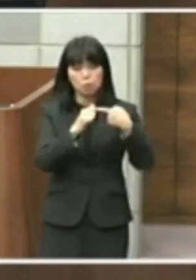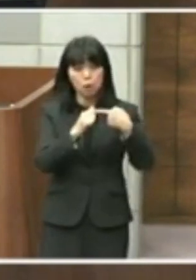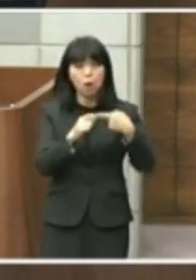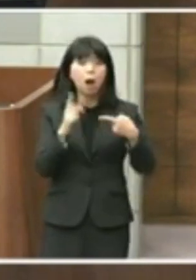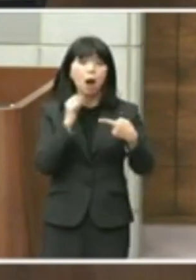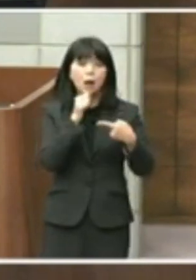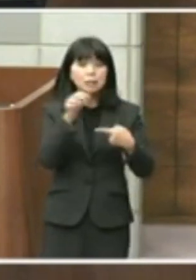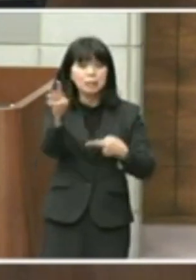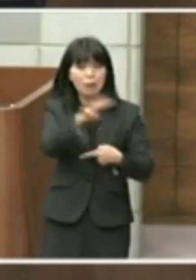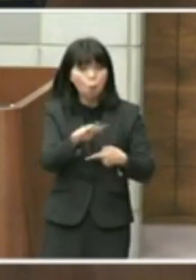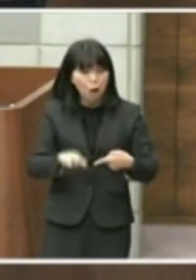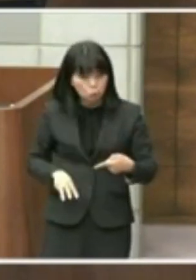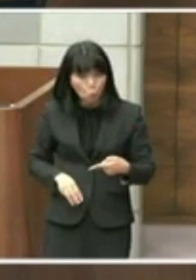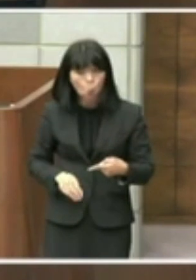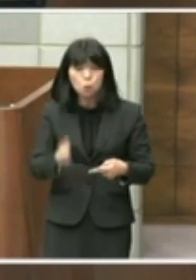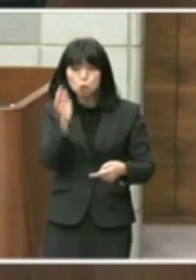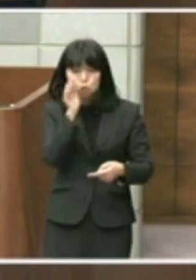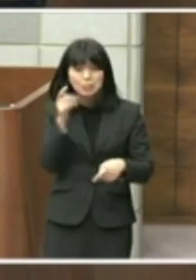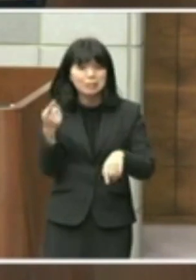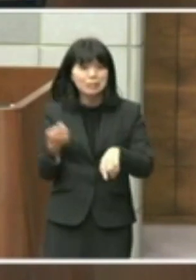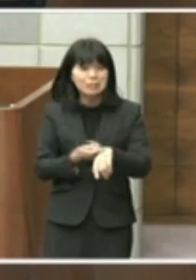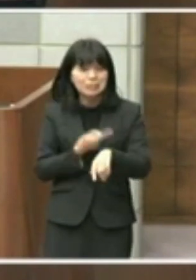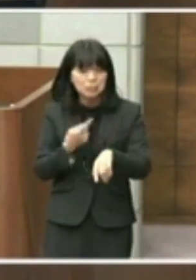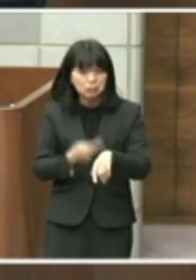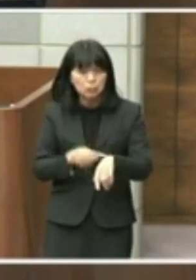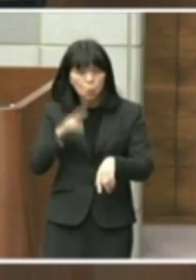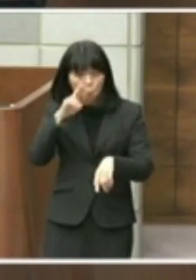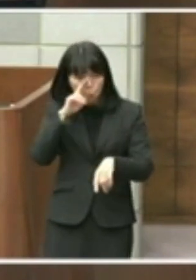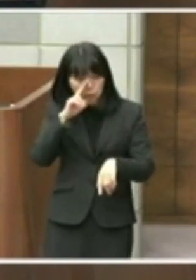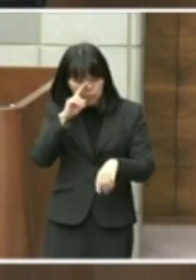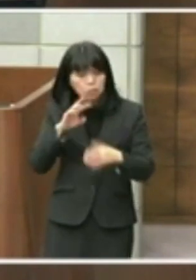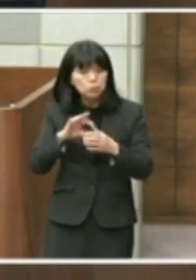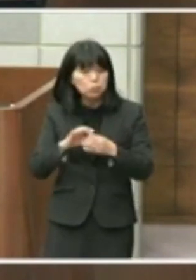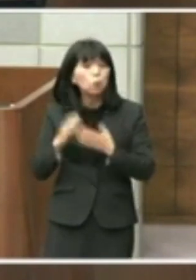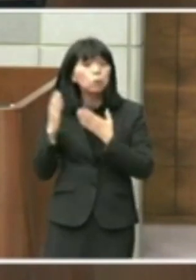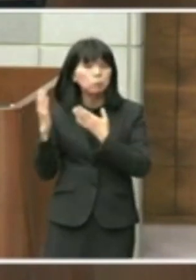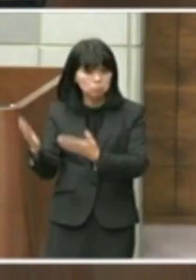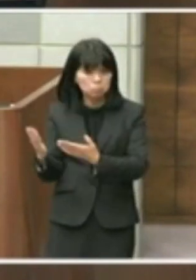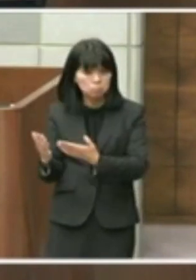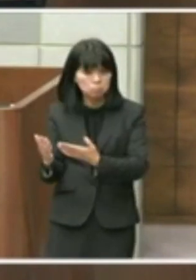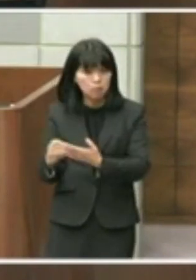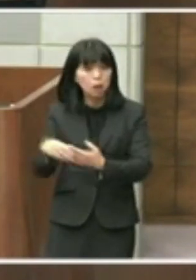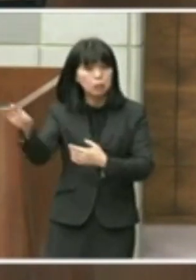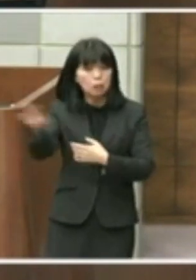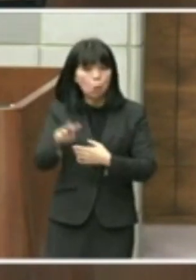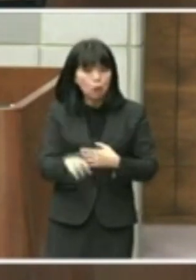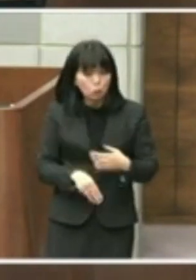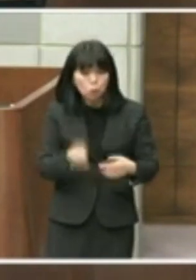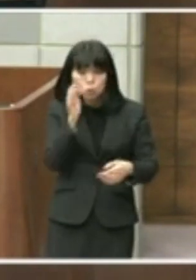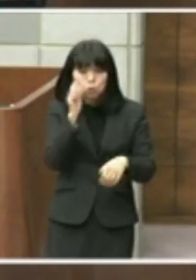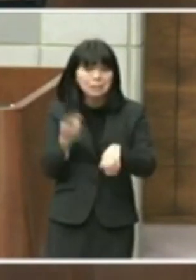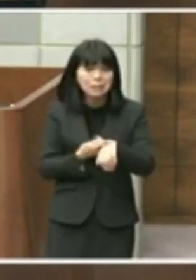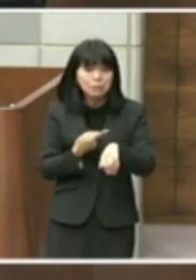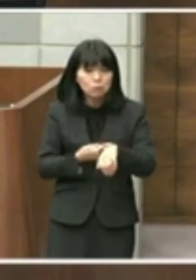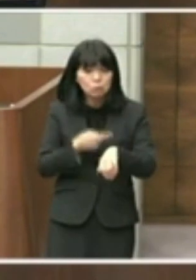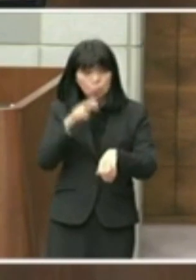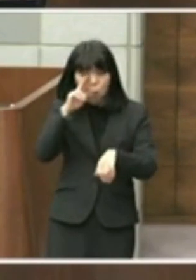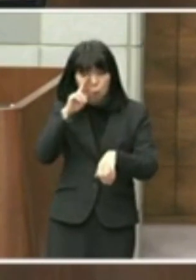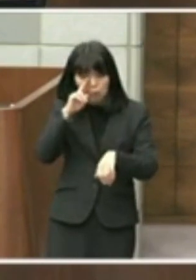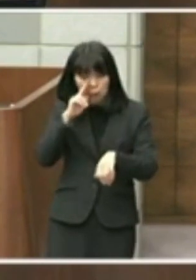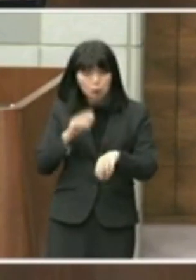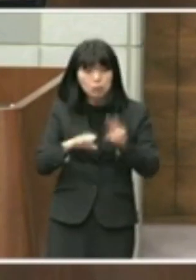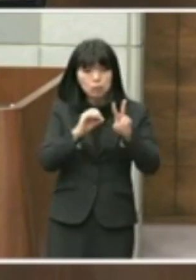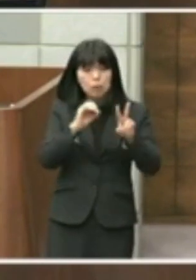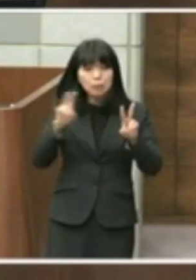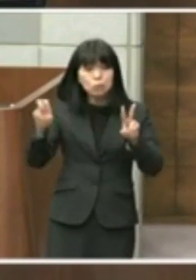明石川の水質汚染についてお聞きいたします。明石川の水質汚染については